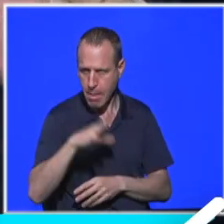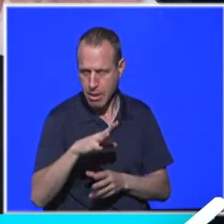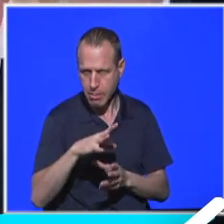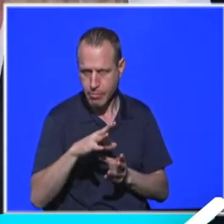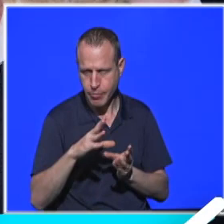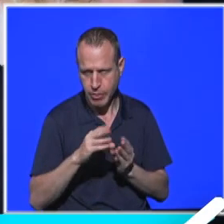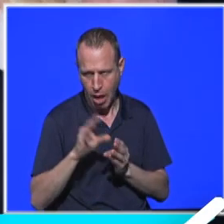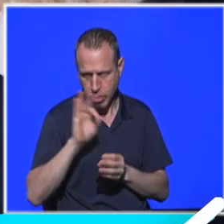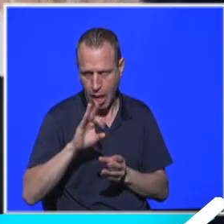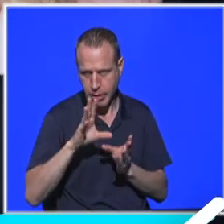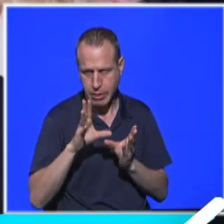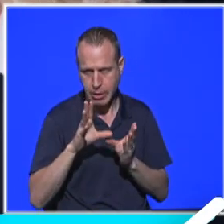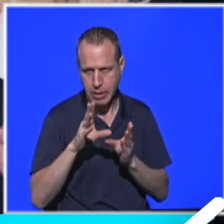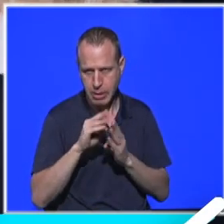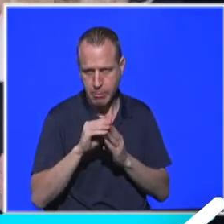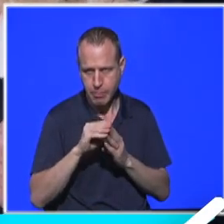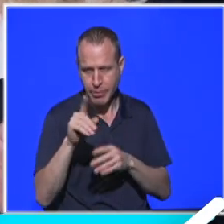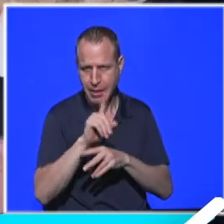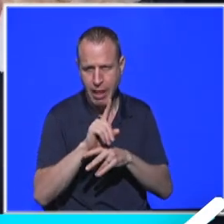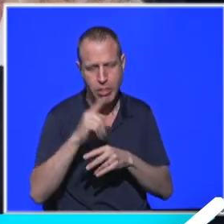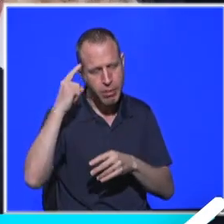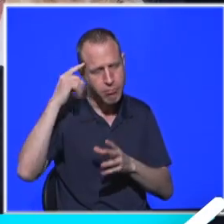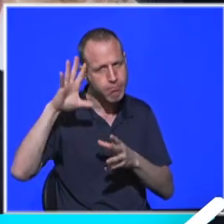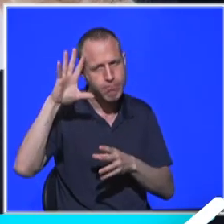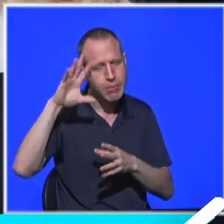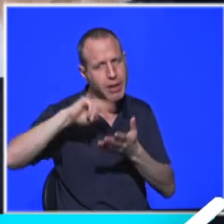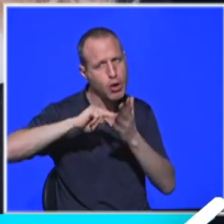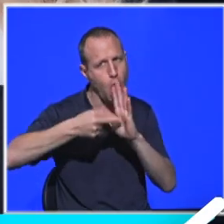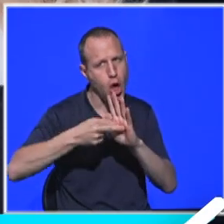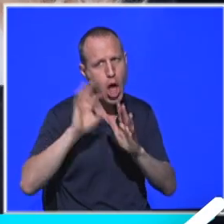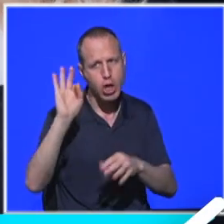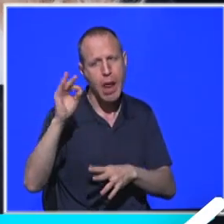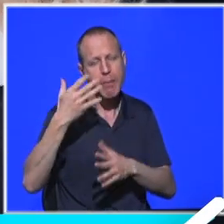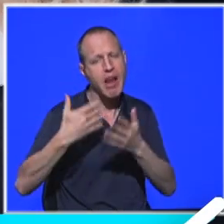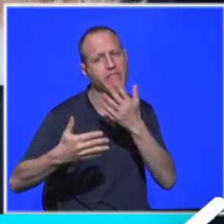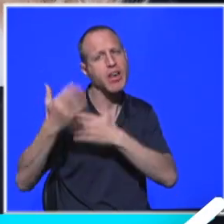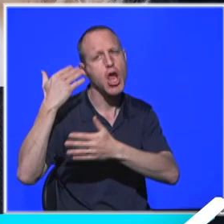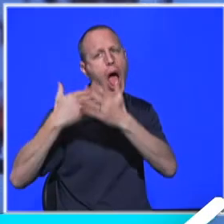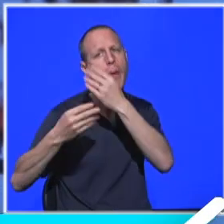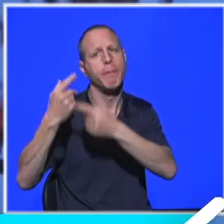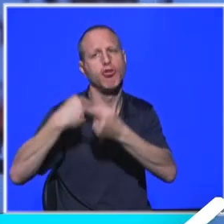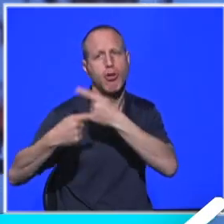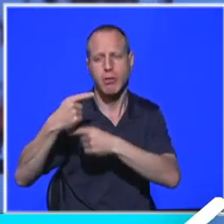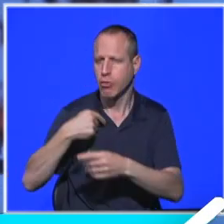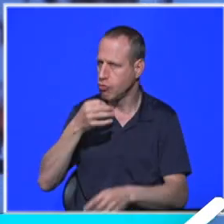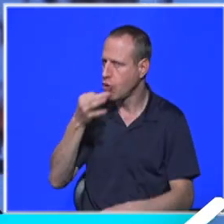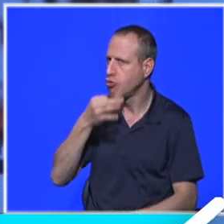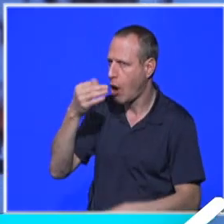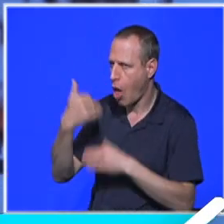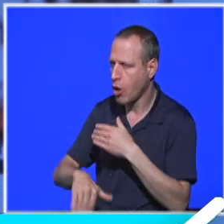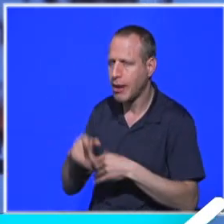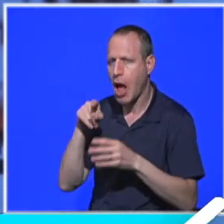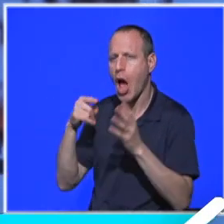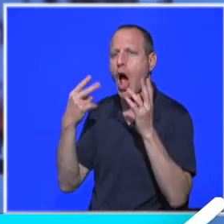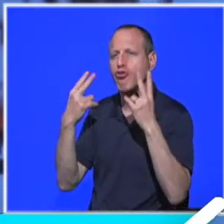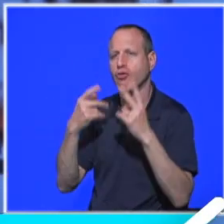עם עדיין עידן האידיאולוגיה שלהם מלפני שנים רבות. אוקיי, אני אשאל אתכם שאלה אחרונה, כי היא חשובה לי, כי תראו, אני מסכים